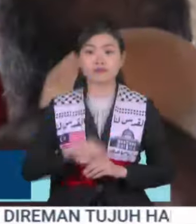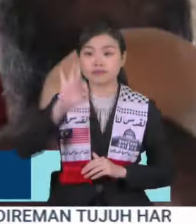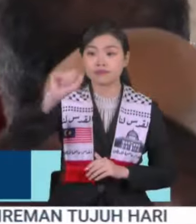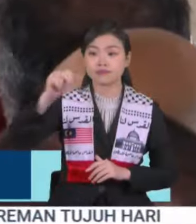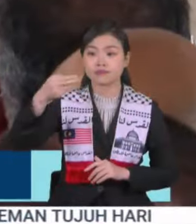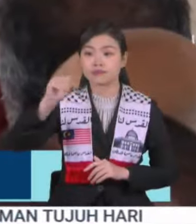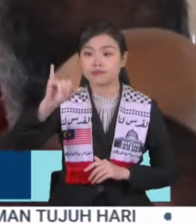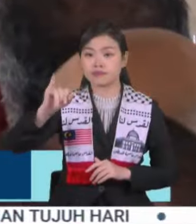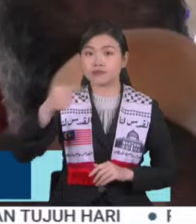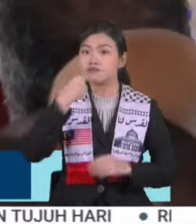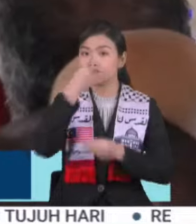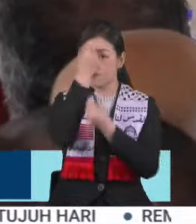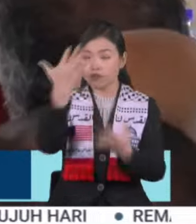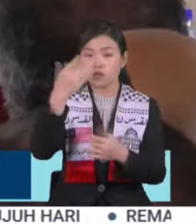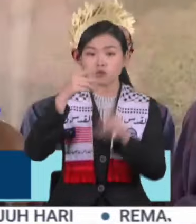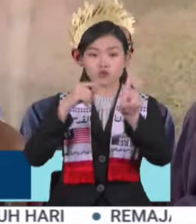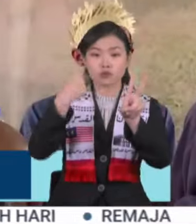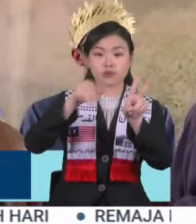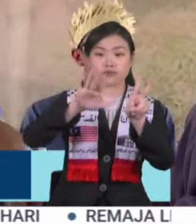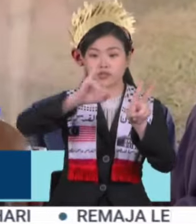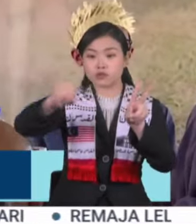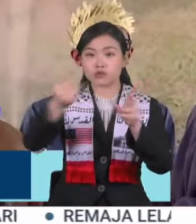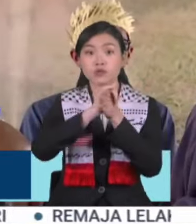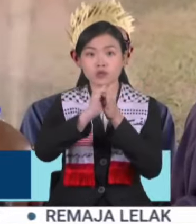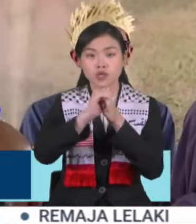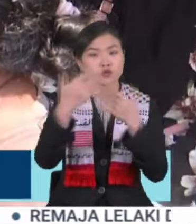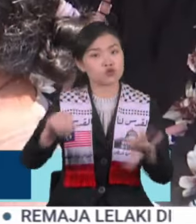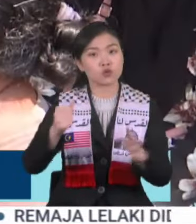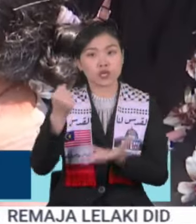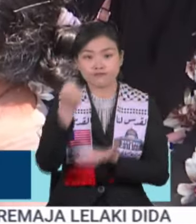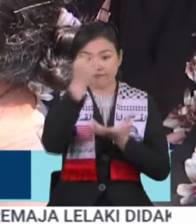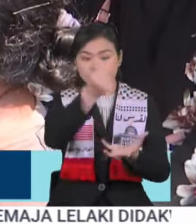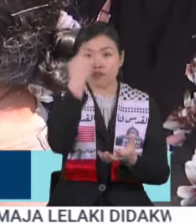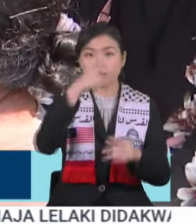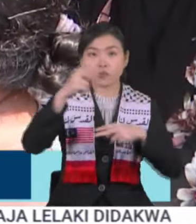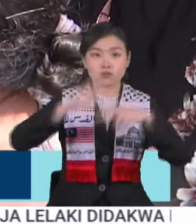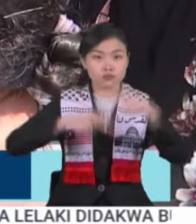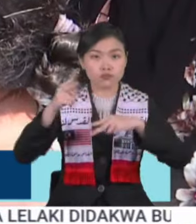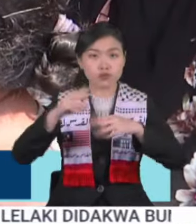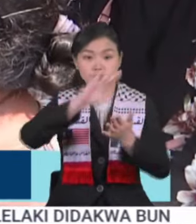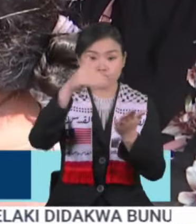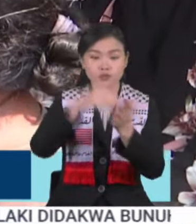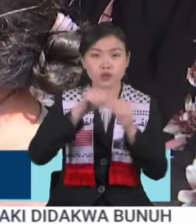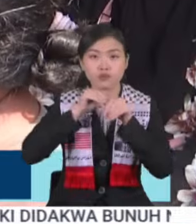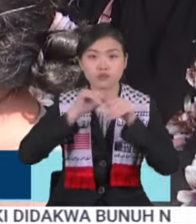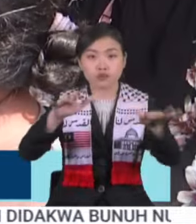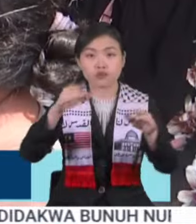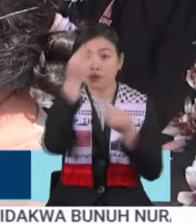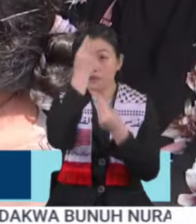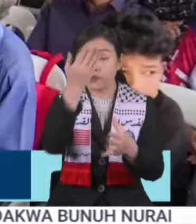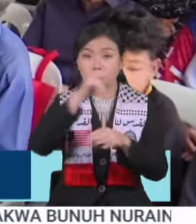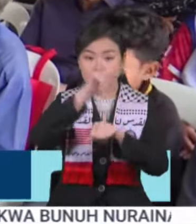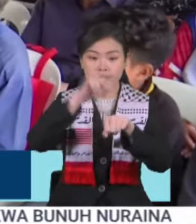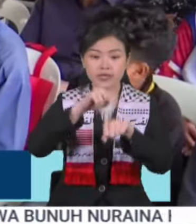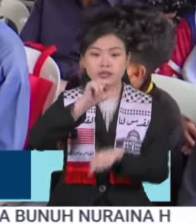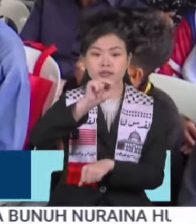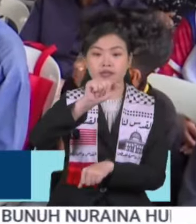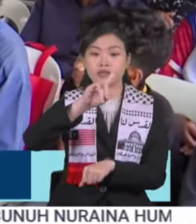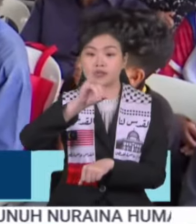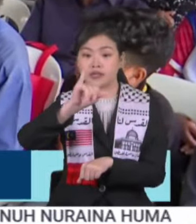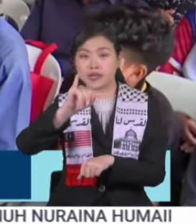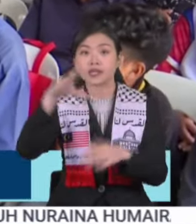Sementara itu, Fahmi memaklumkan 2.5 juta ringgit diperuntuk untuk pembinaan Pusat Sebaran Maklumat Nasional NADI di Kampung